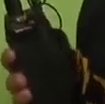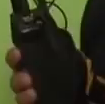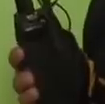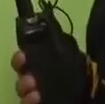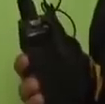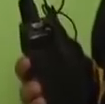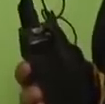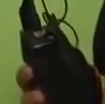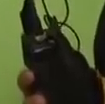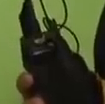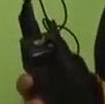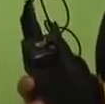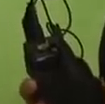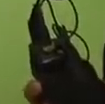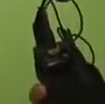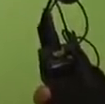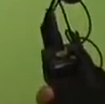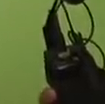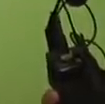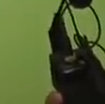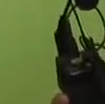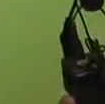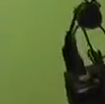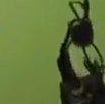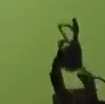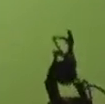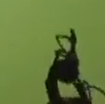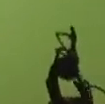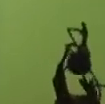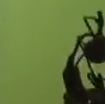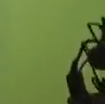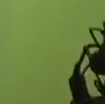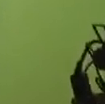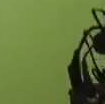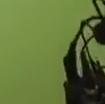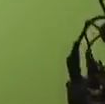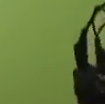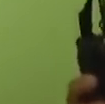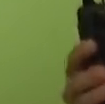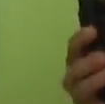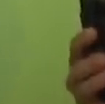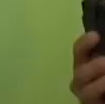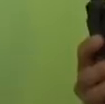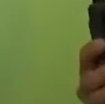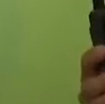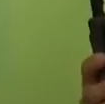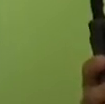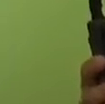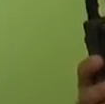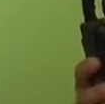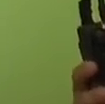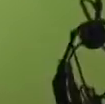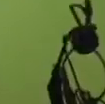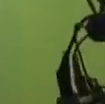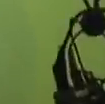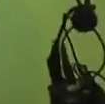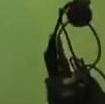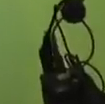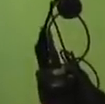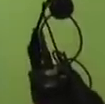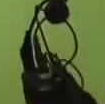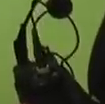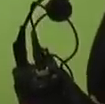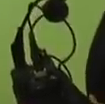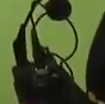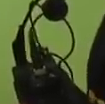yung sistema ng pagpasok nyo dito sa Lian? Ang duty po namin kasi, ma'am, 7 to 7. Tapos